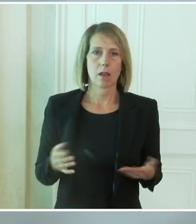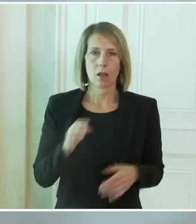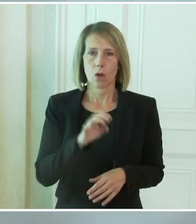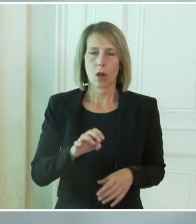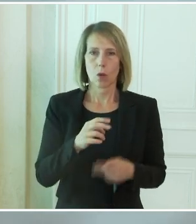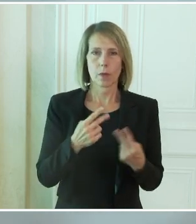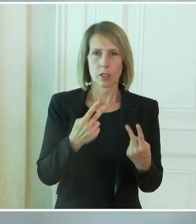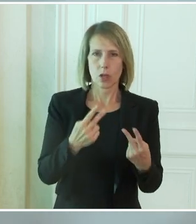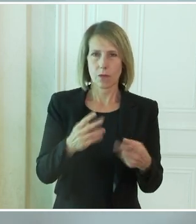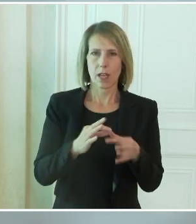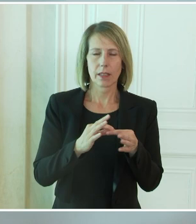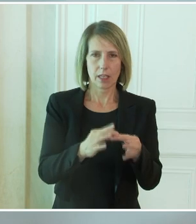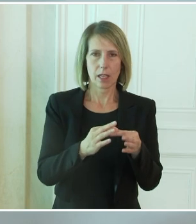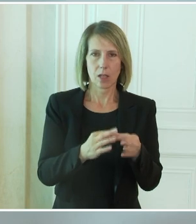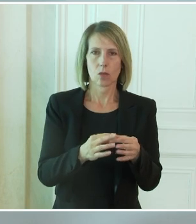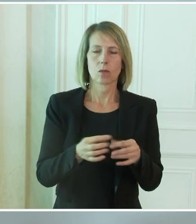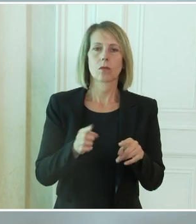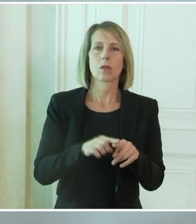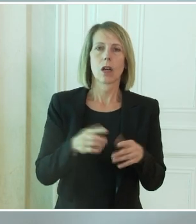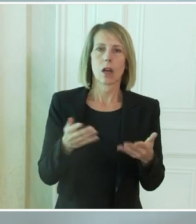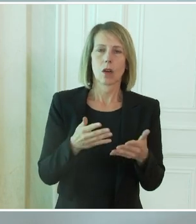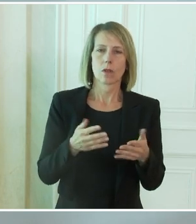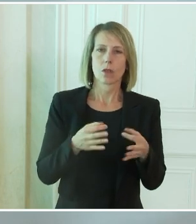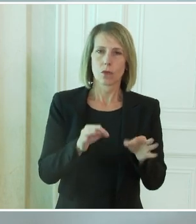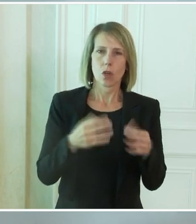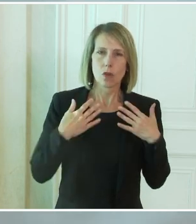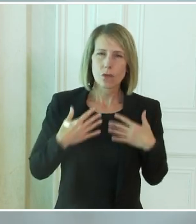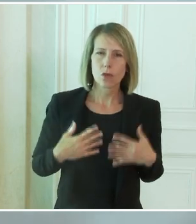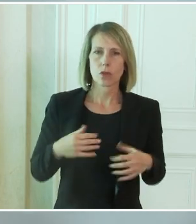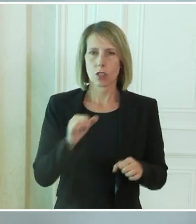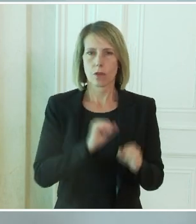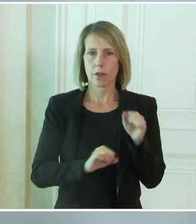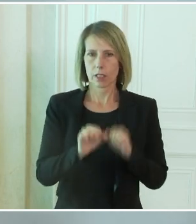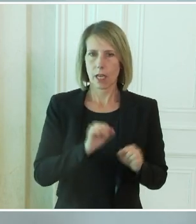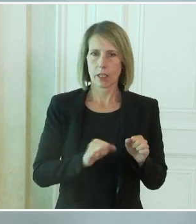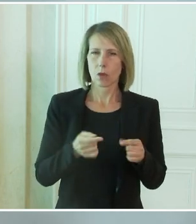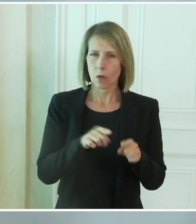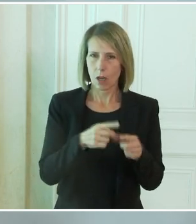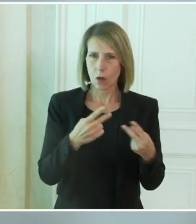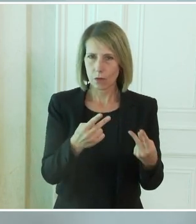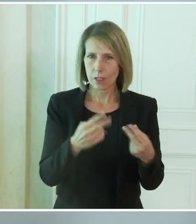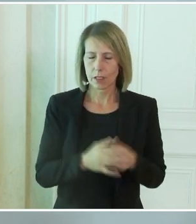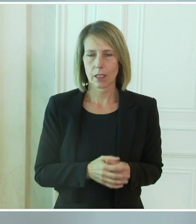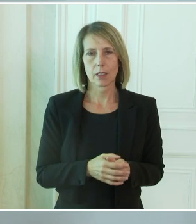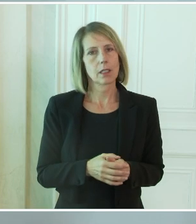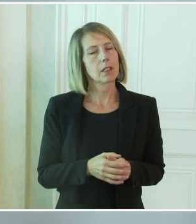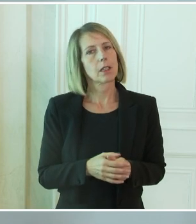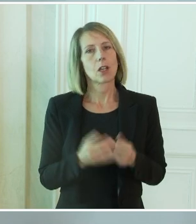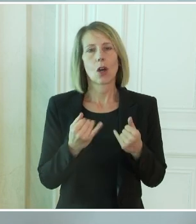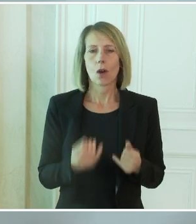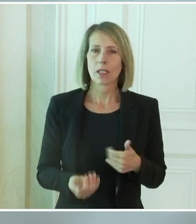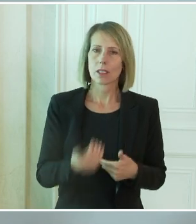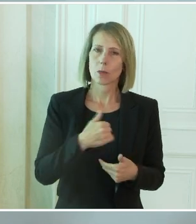Werte betrifft, aber auch rein physische Verteidigung. Ich möchte diesen Anlass nehmen